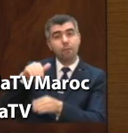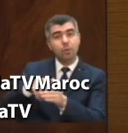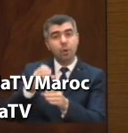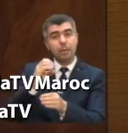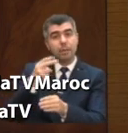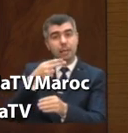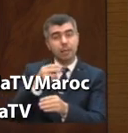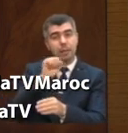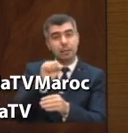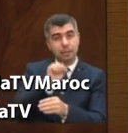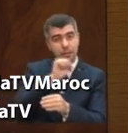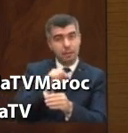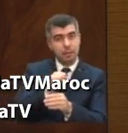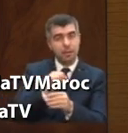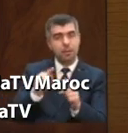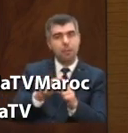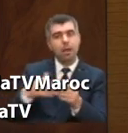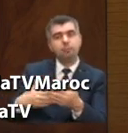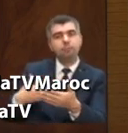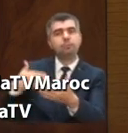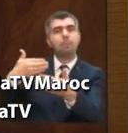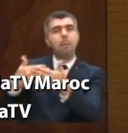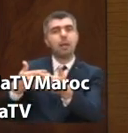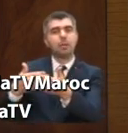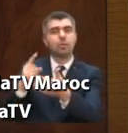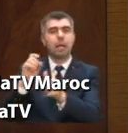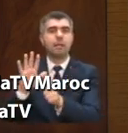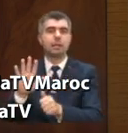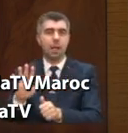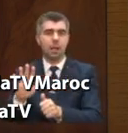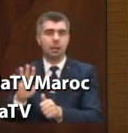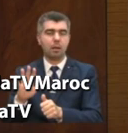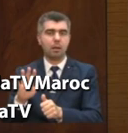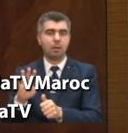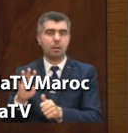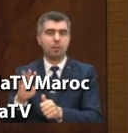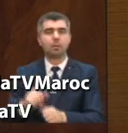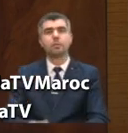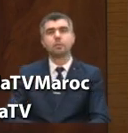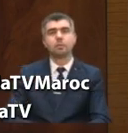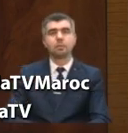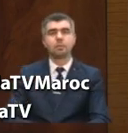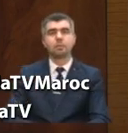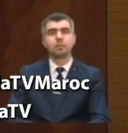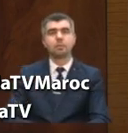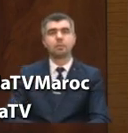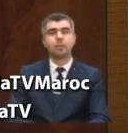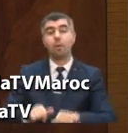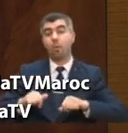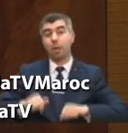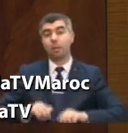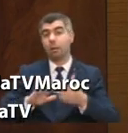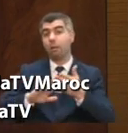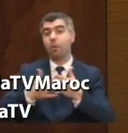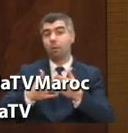إمكانية تأجيل أداء هذه الاشتراكات دون أداء دائرة التأخير. سيد الوزير، هذا الشيء